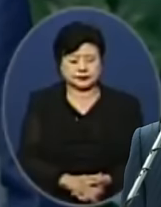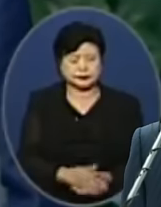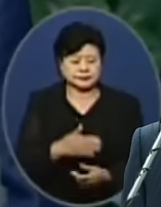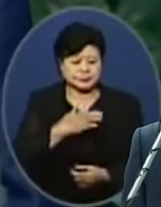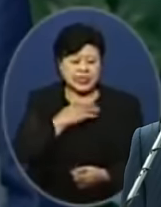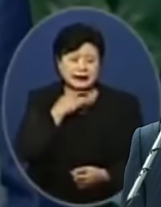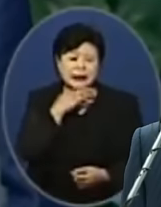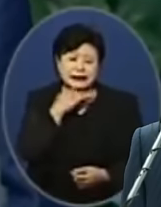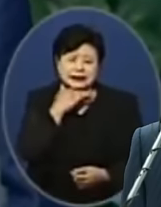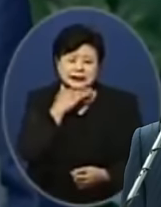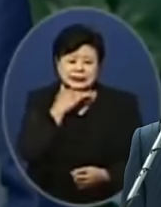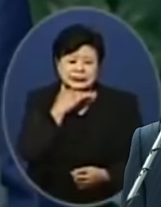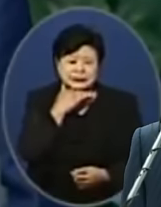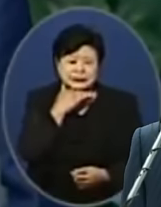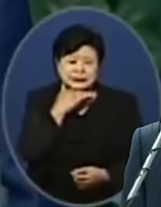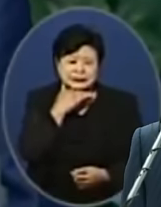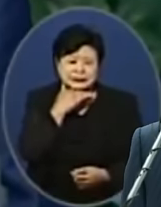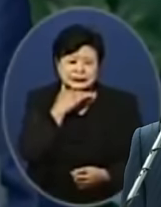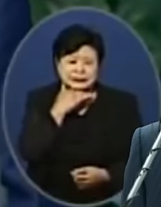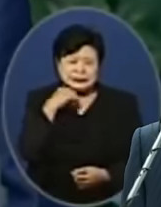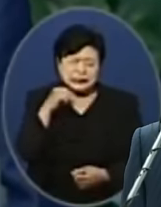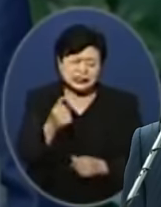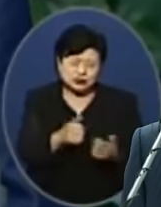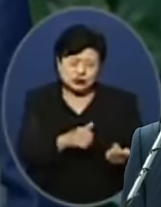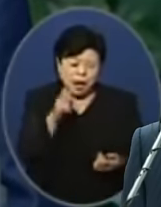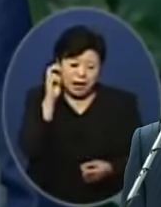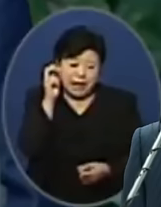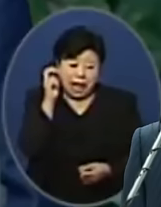내 나이 일찍이 죽을 것이라.